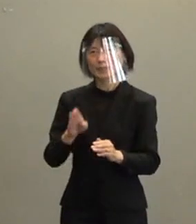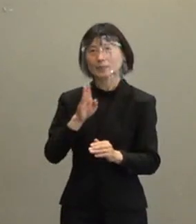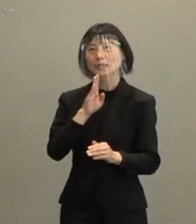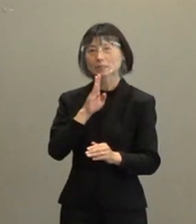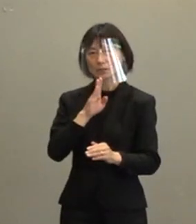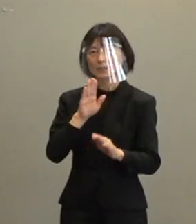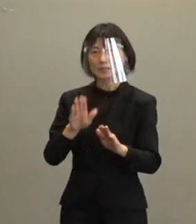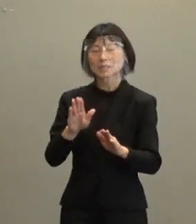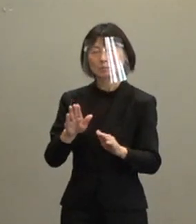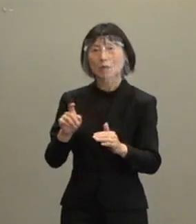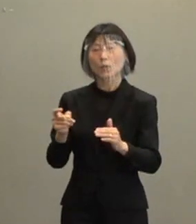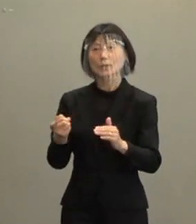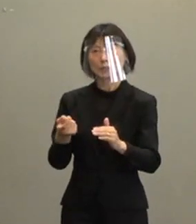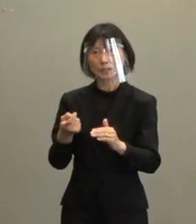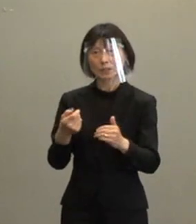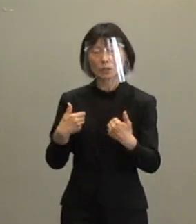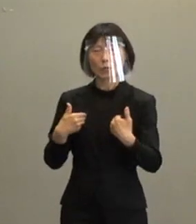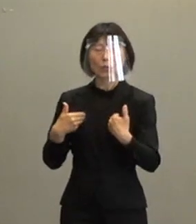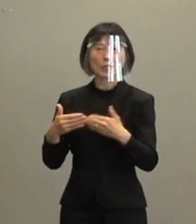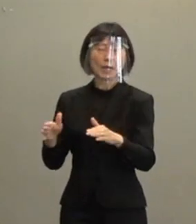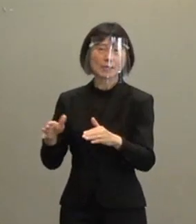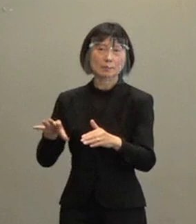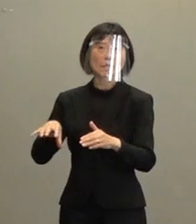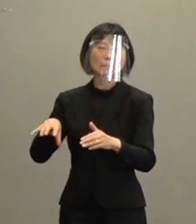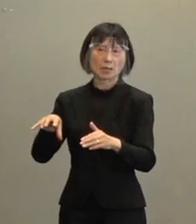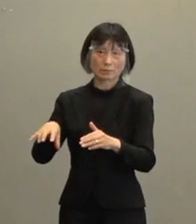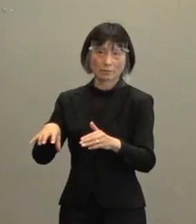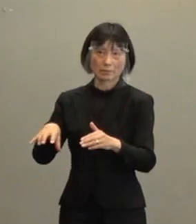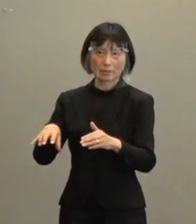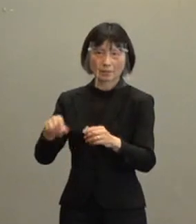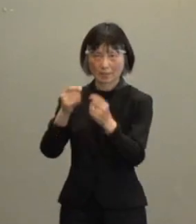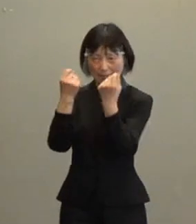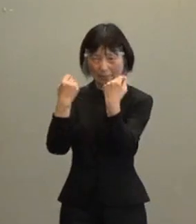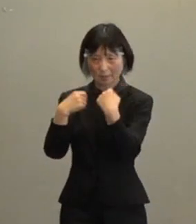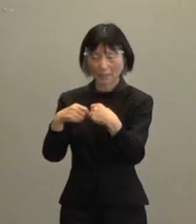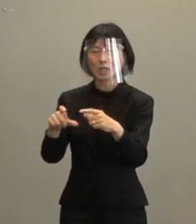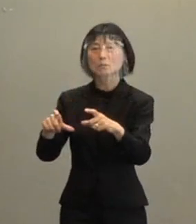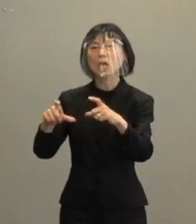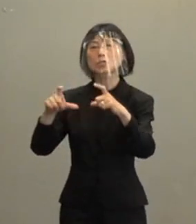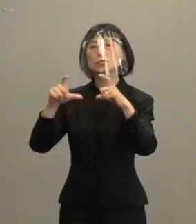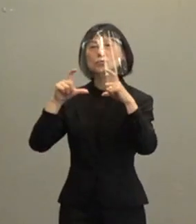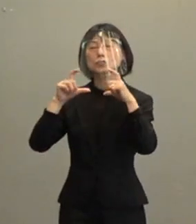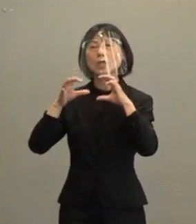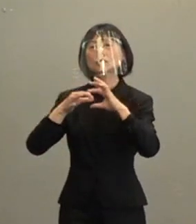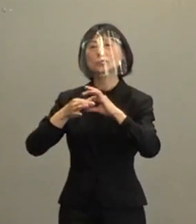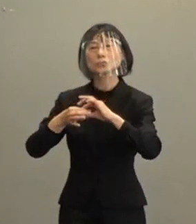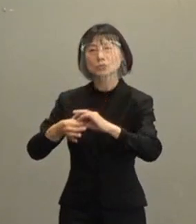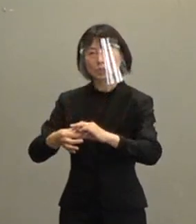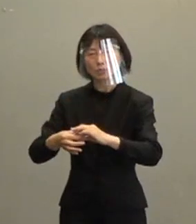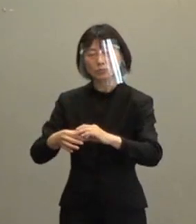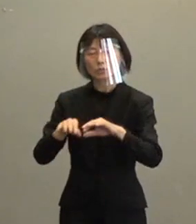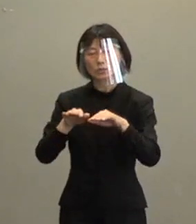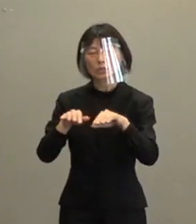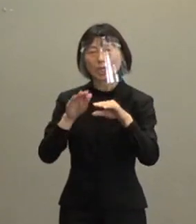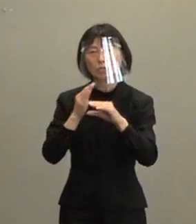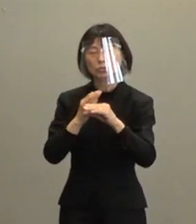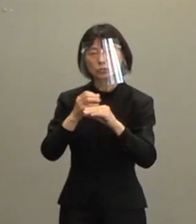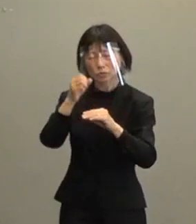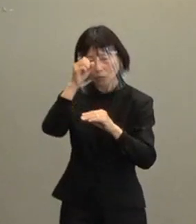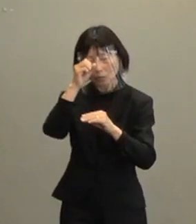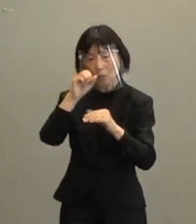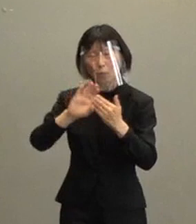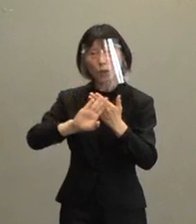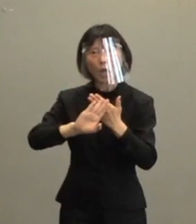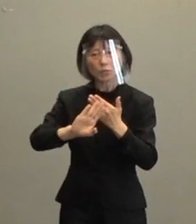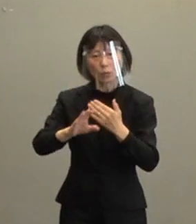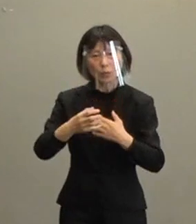今起きているように必要のない場面においても結果的にマスクの着用が続き、熱中症であったり別のリスクが顕